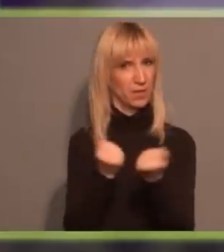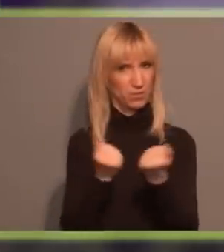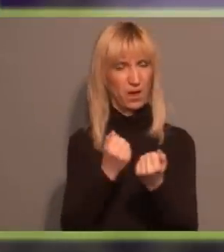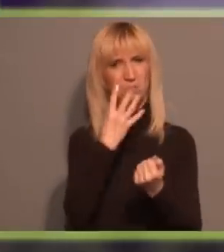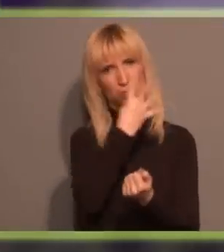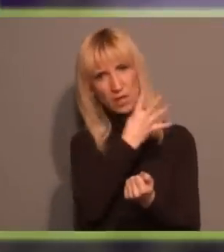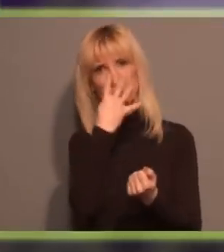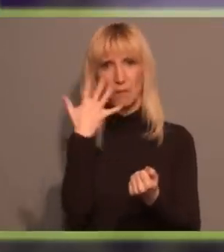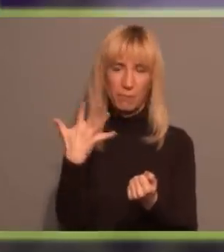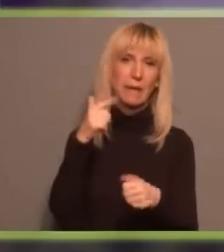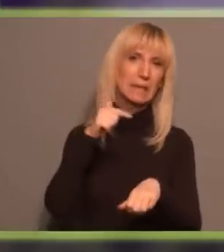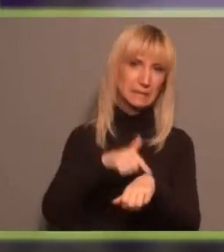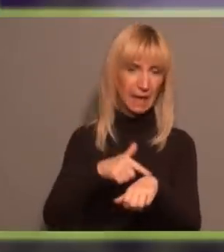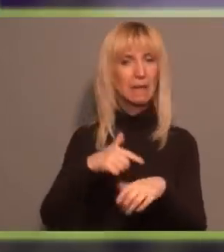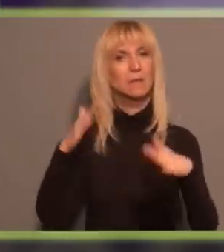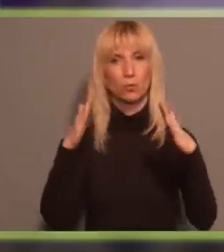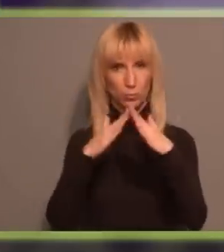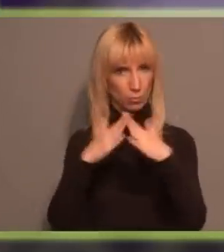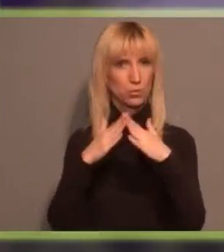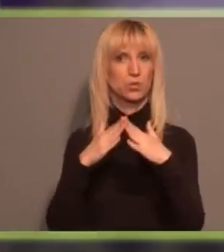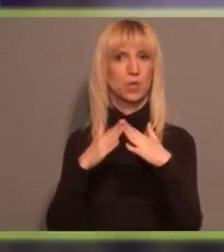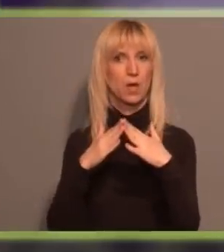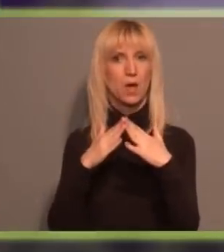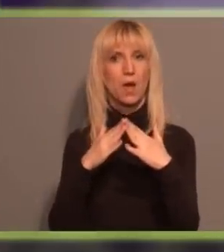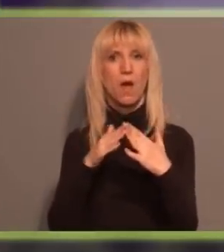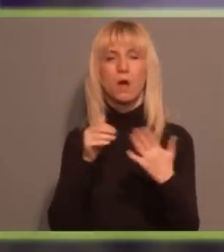4 do 5 sati. Vežbanem u kući.